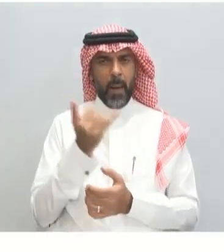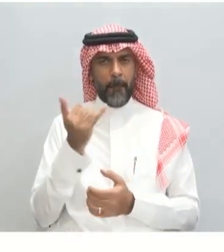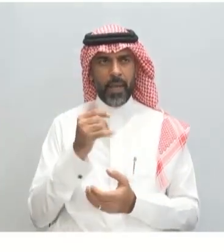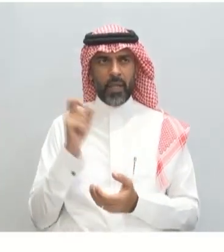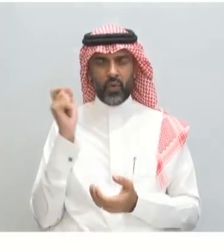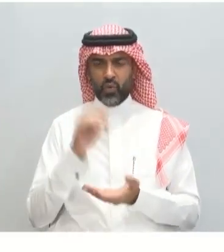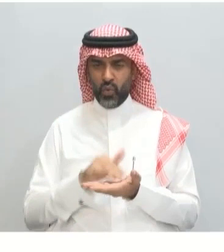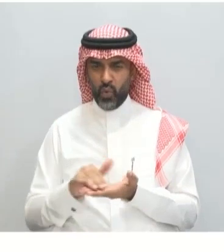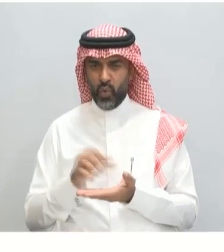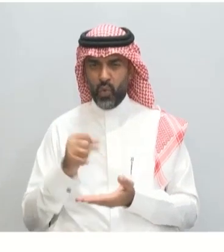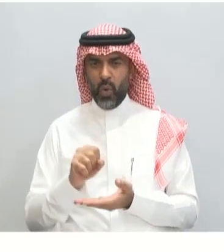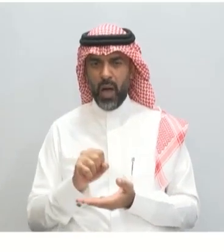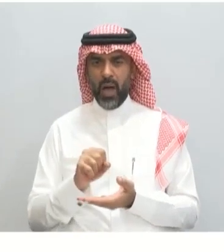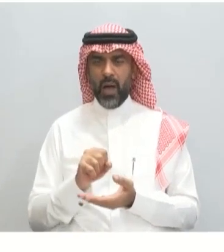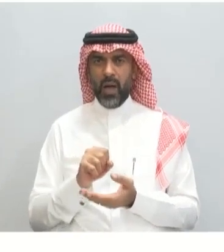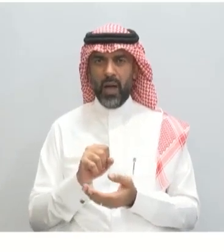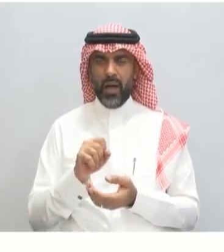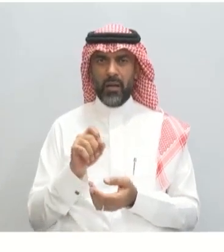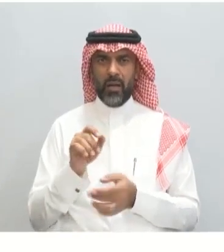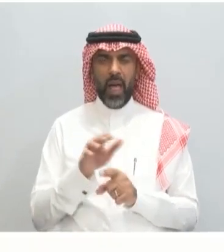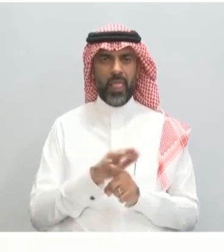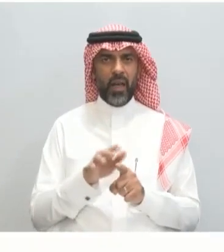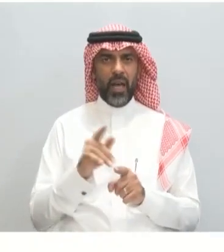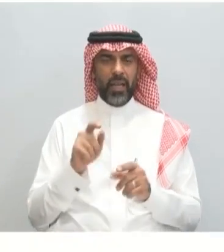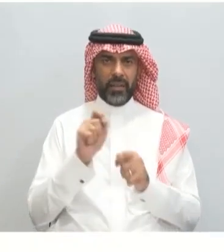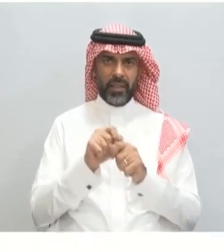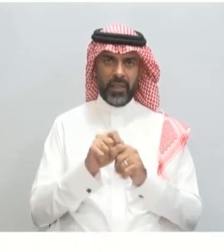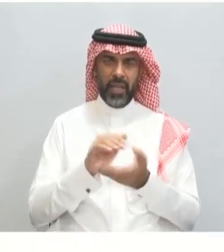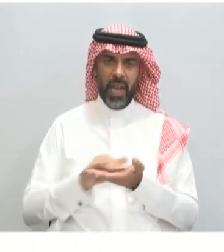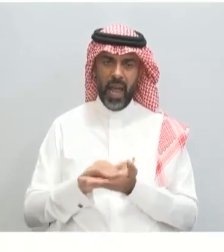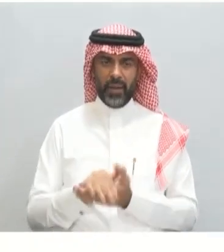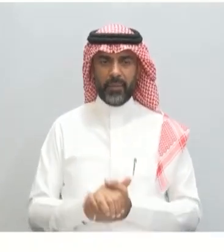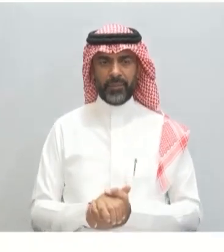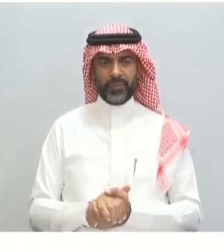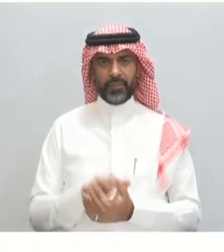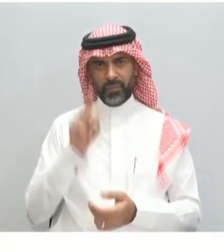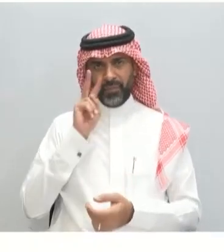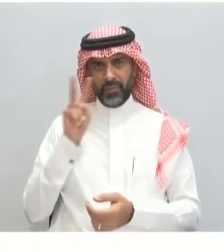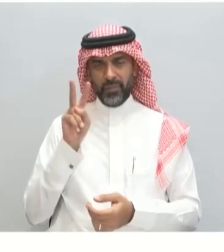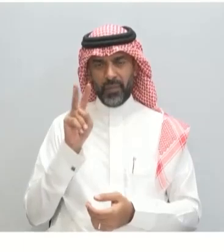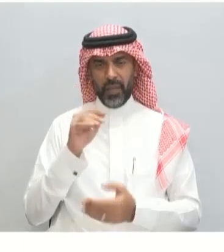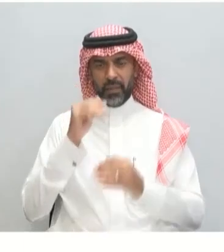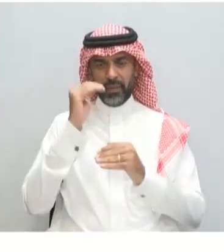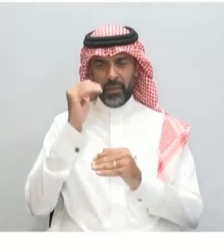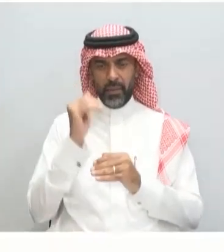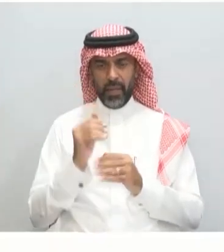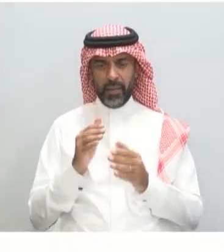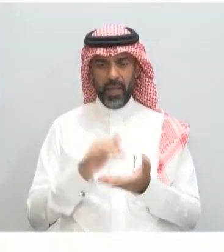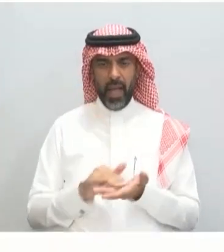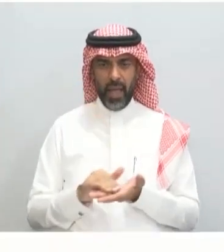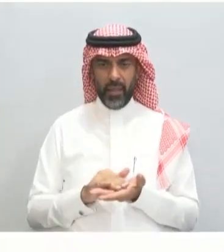الصخور واثرها على تشكيل سطح الارض كما تعرفنا على طبقات